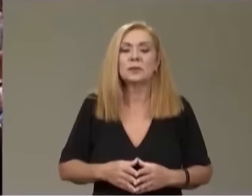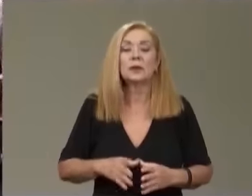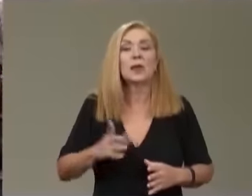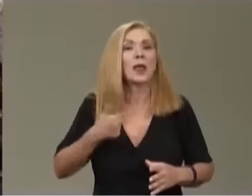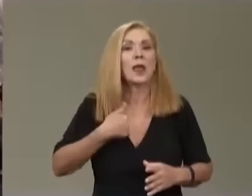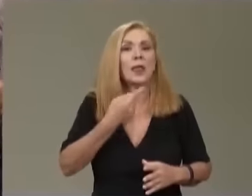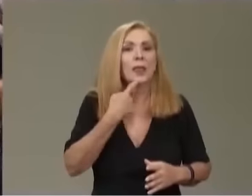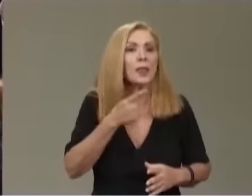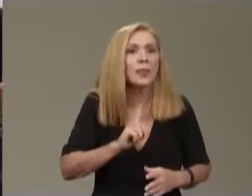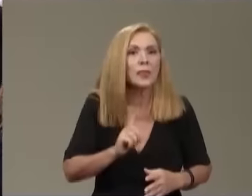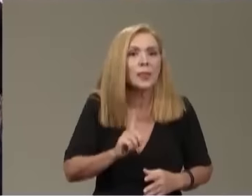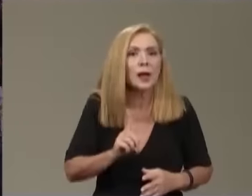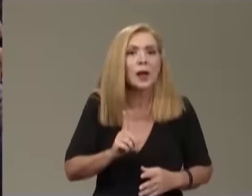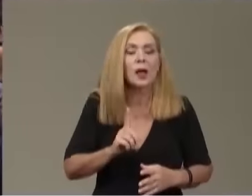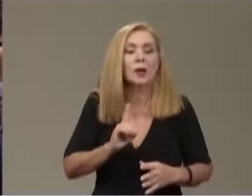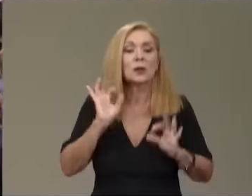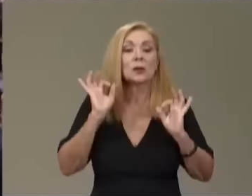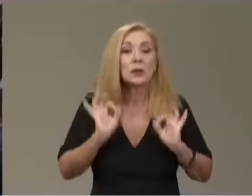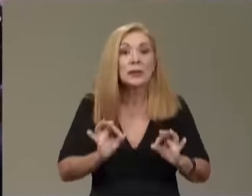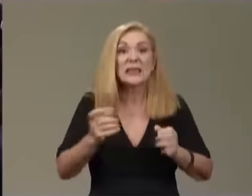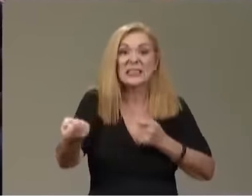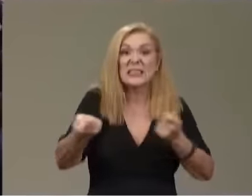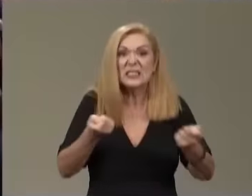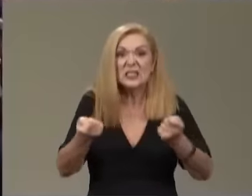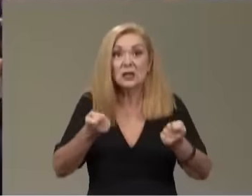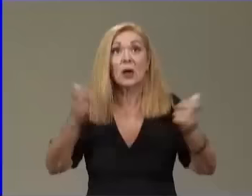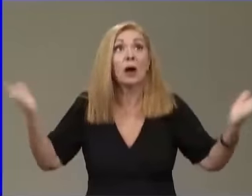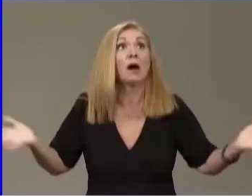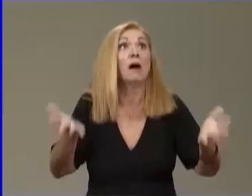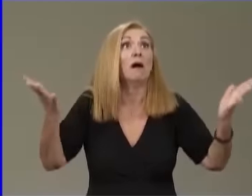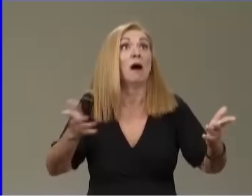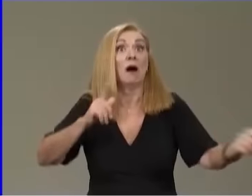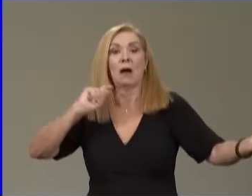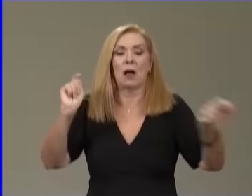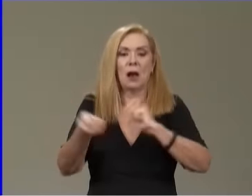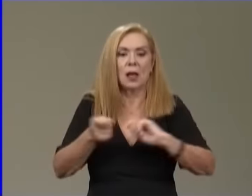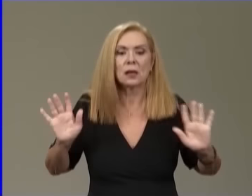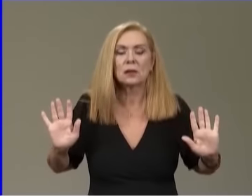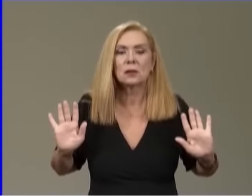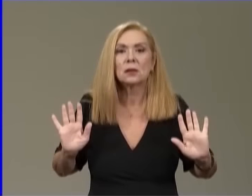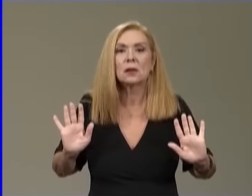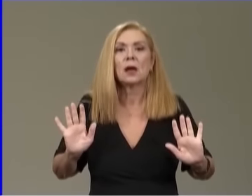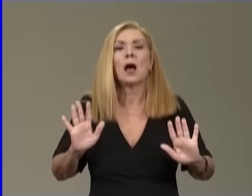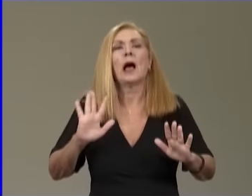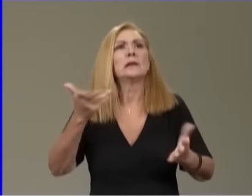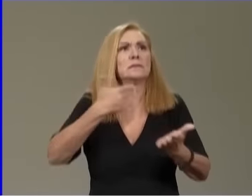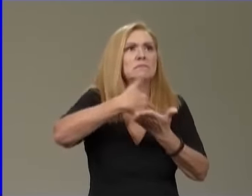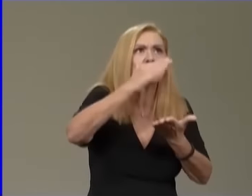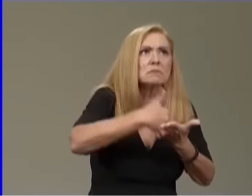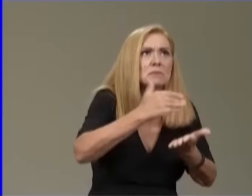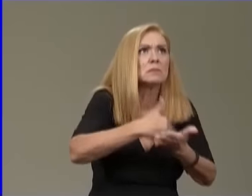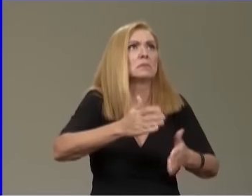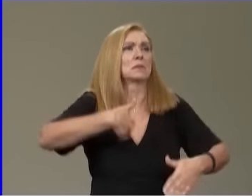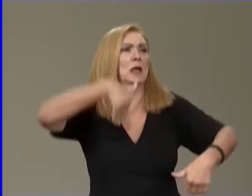Δεν μιλάμε, κύριε Υπουργέ, για συγκλονιστικές αλλαγές, αλλά βαψίματα, σωβατίσματα,